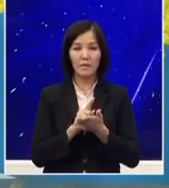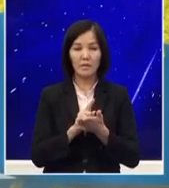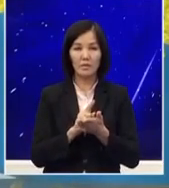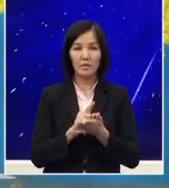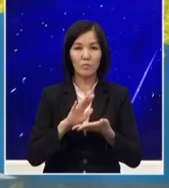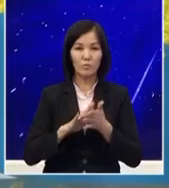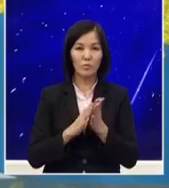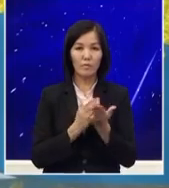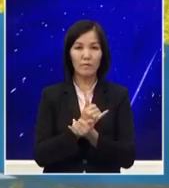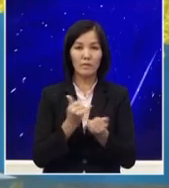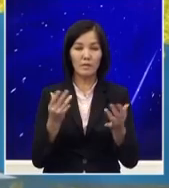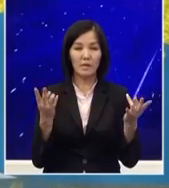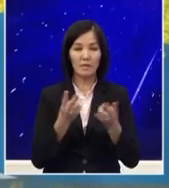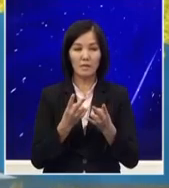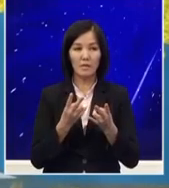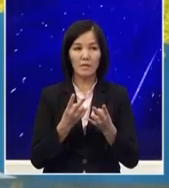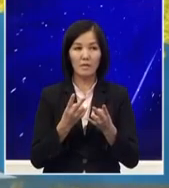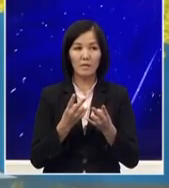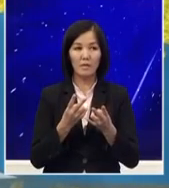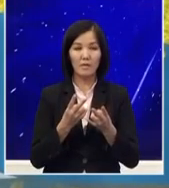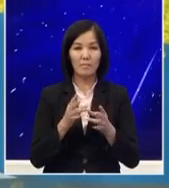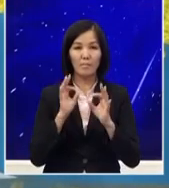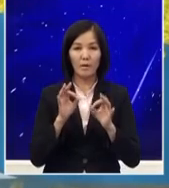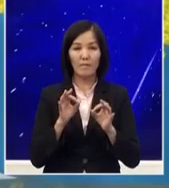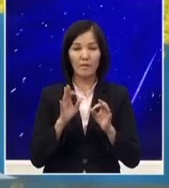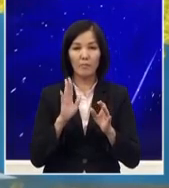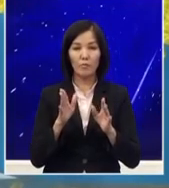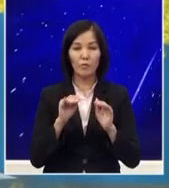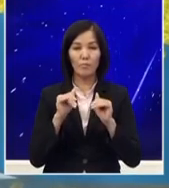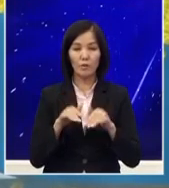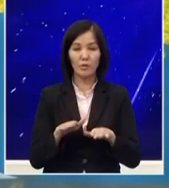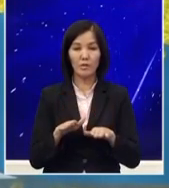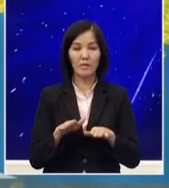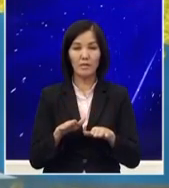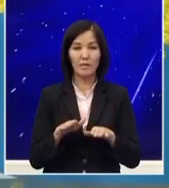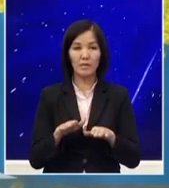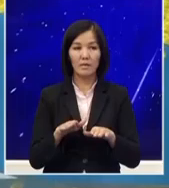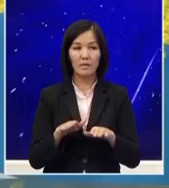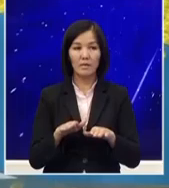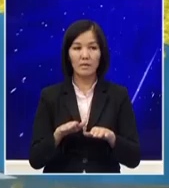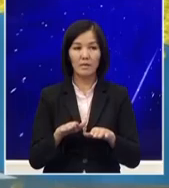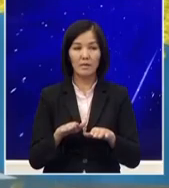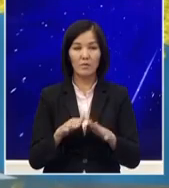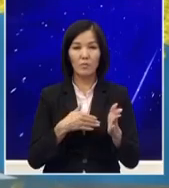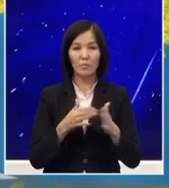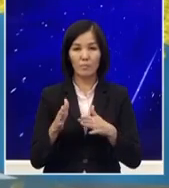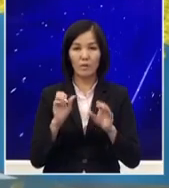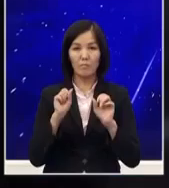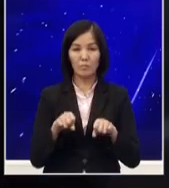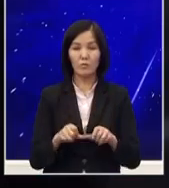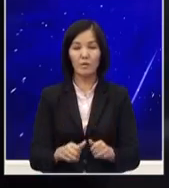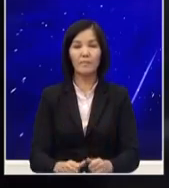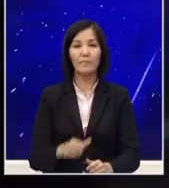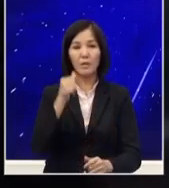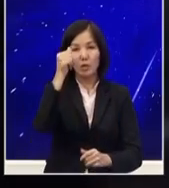условия. Вот, если мы правильно будем решать, вот, и искоренить можно. Само собой оно исчезнет.